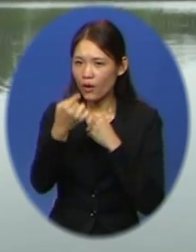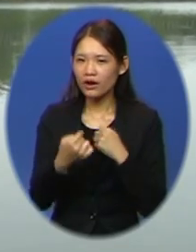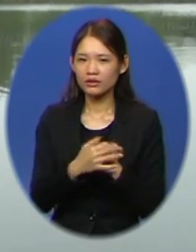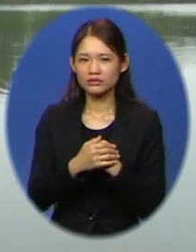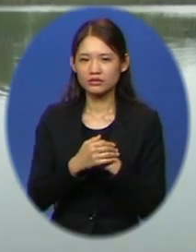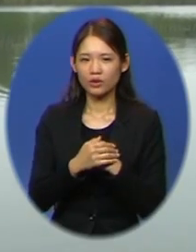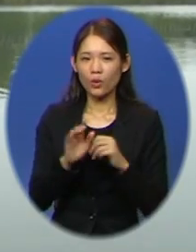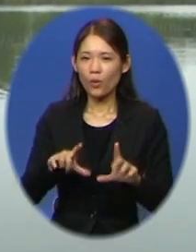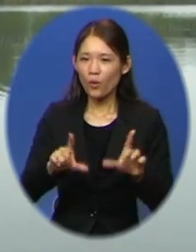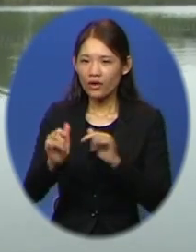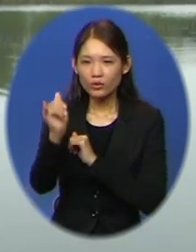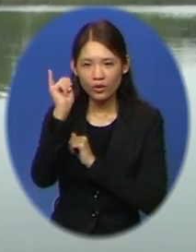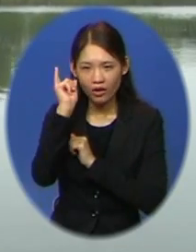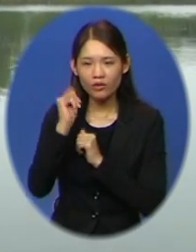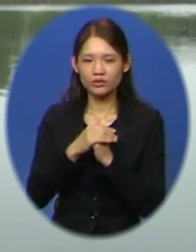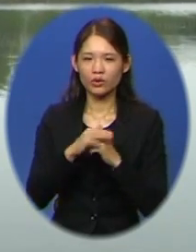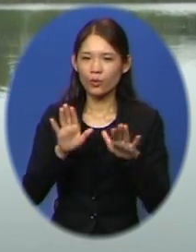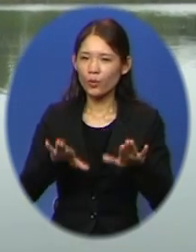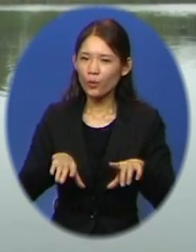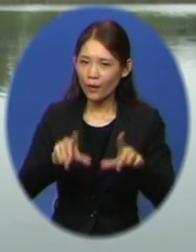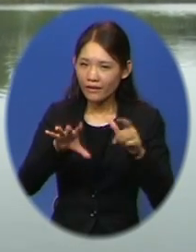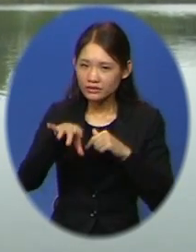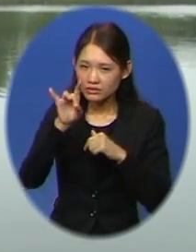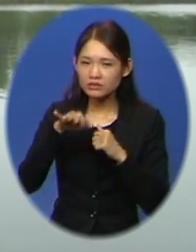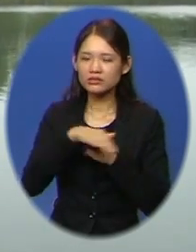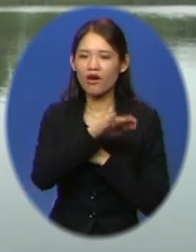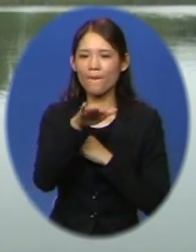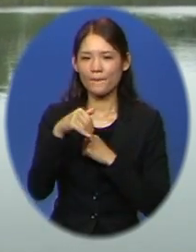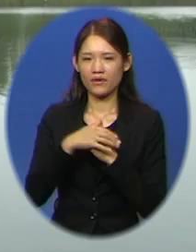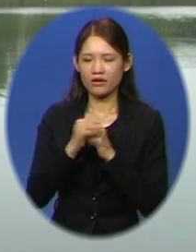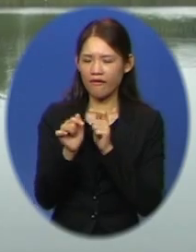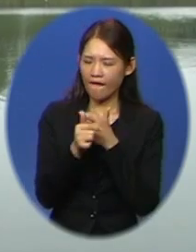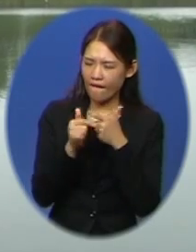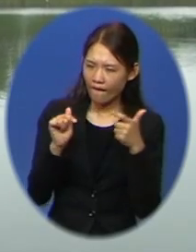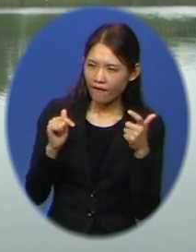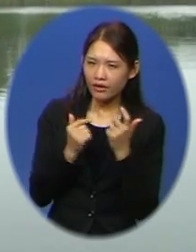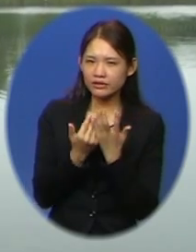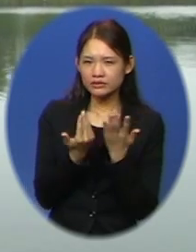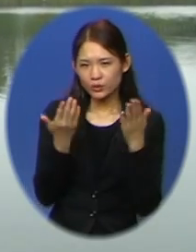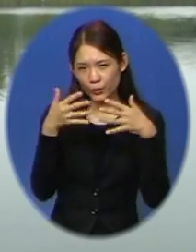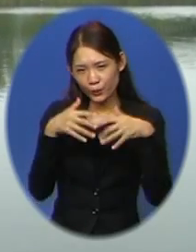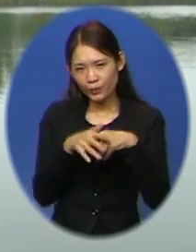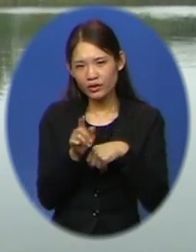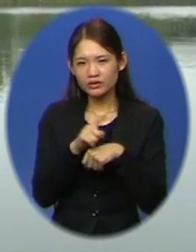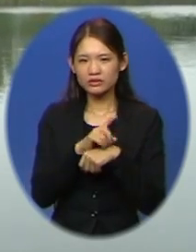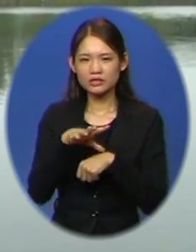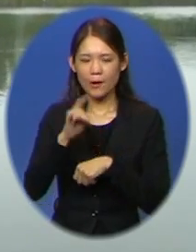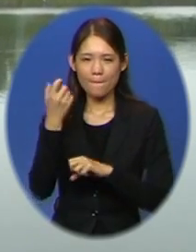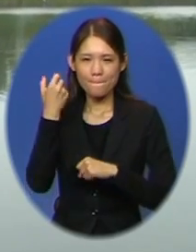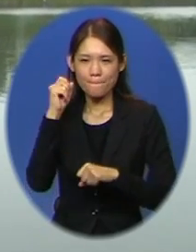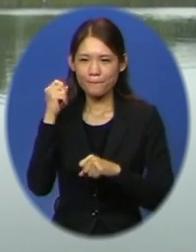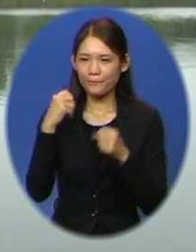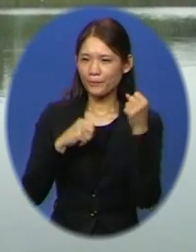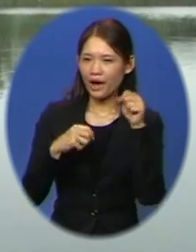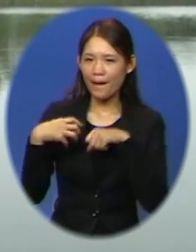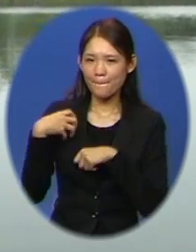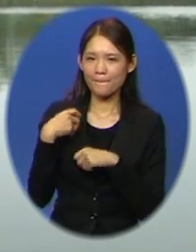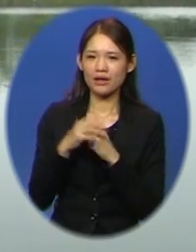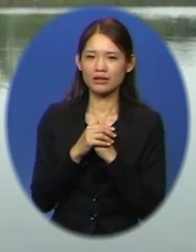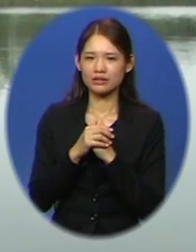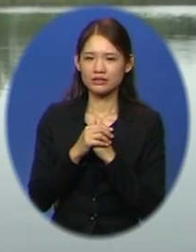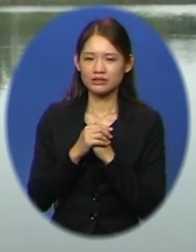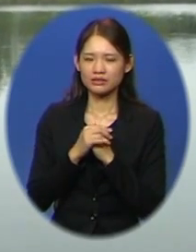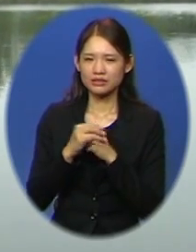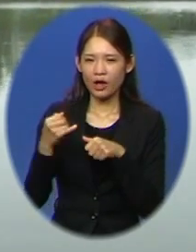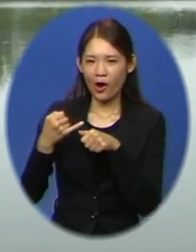이제 처음으로 올해 여러 가지 그 어린 여건상 첫 그 스타트를 저희가 연인들 주역이 해달라고